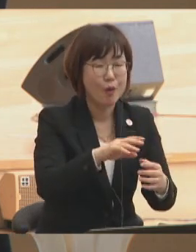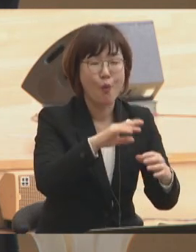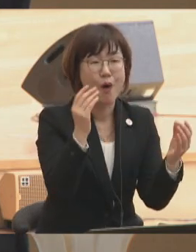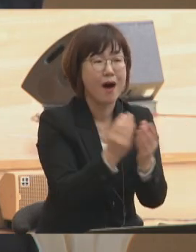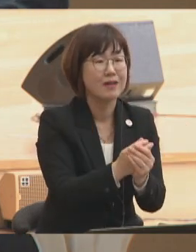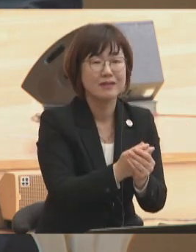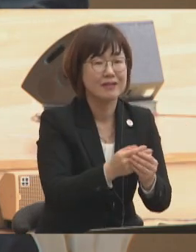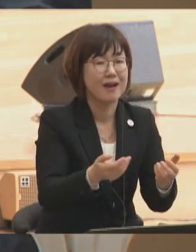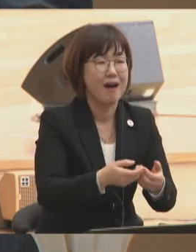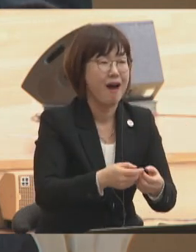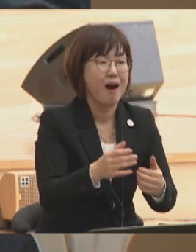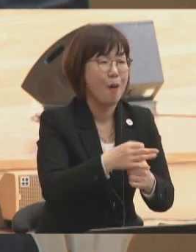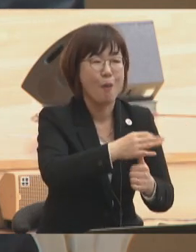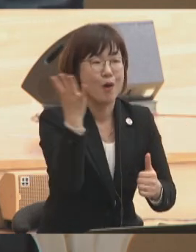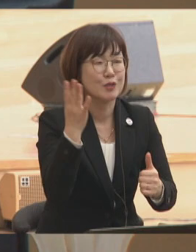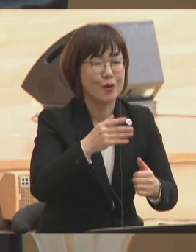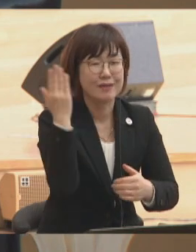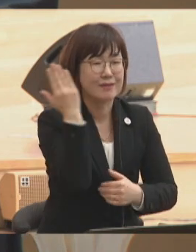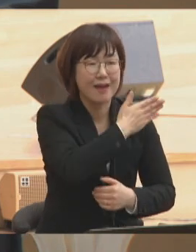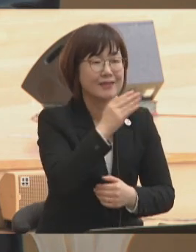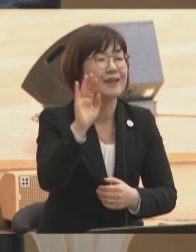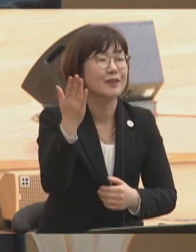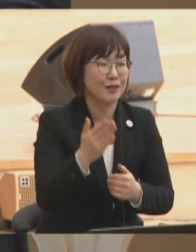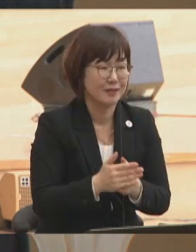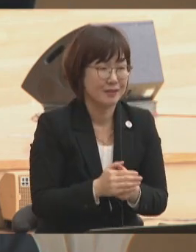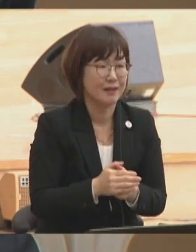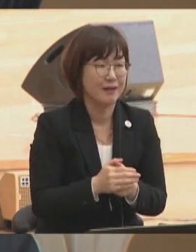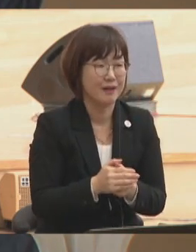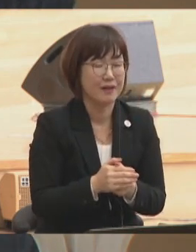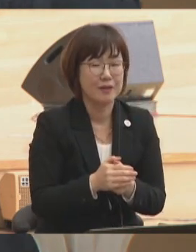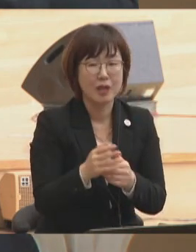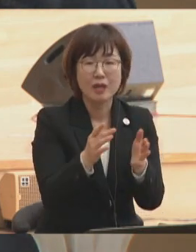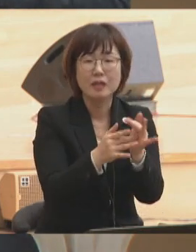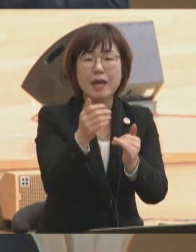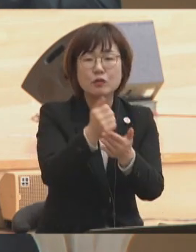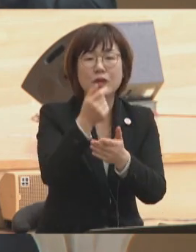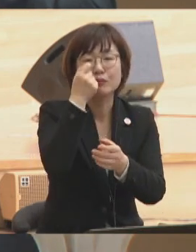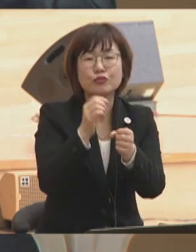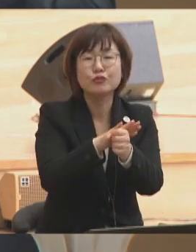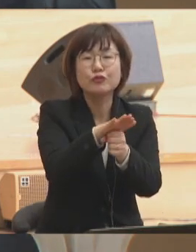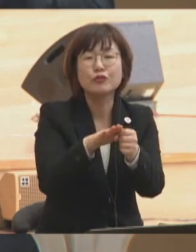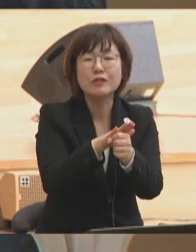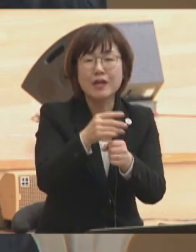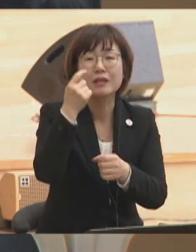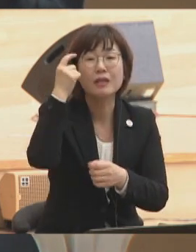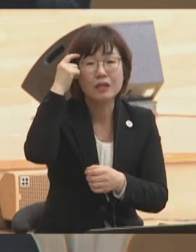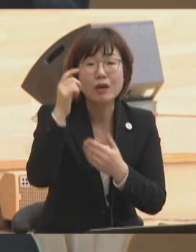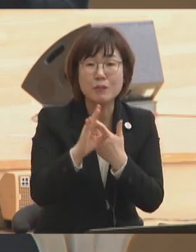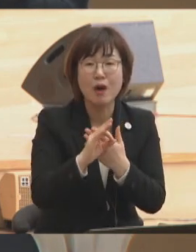떠나가고 깨끗하여 진지라. 주님이